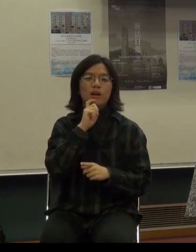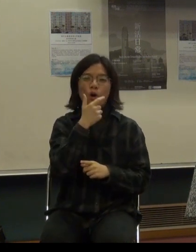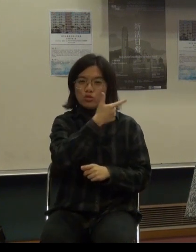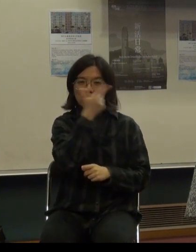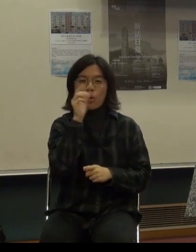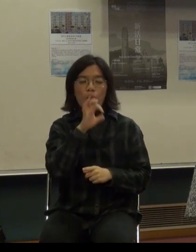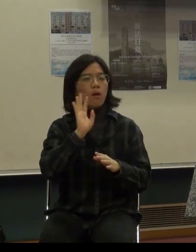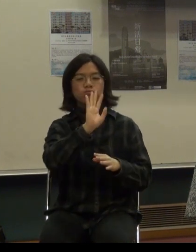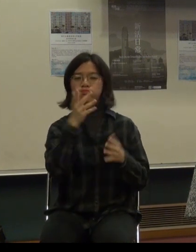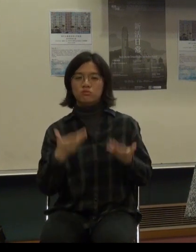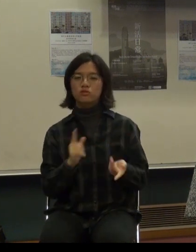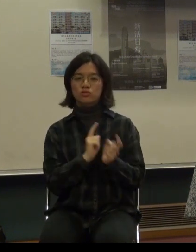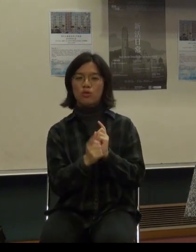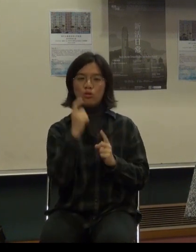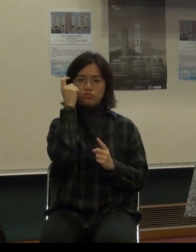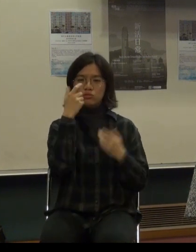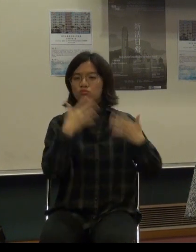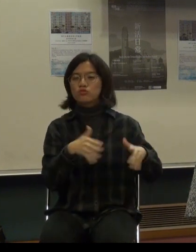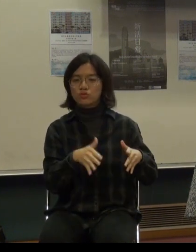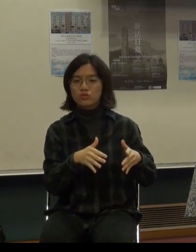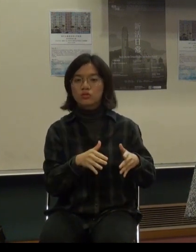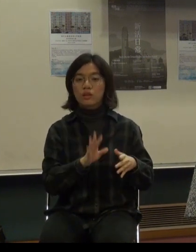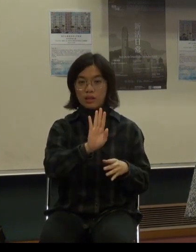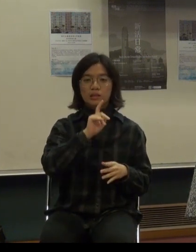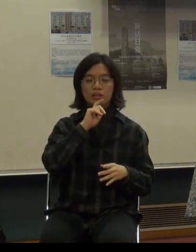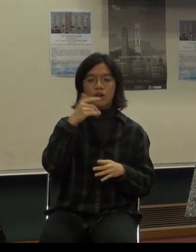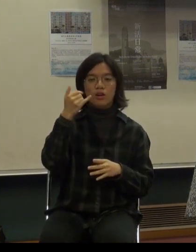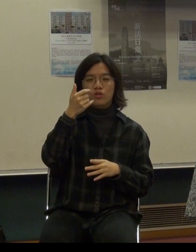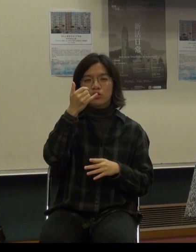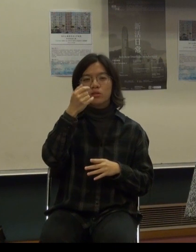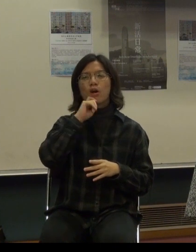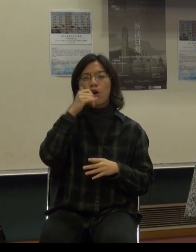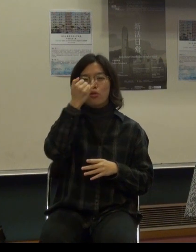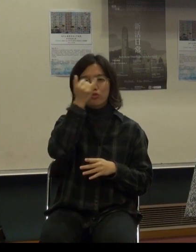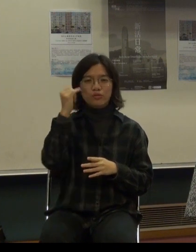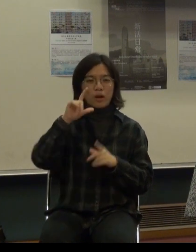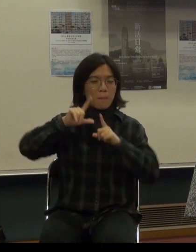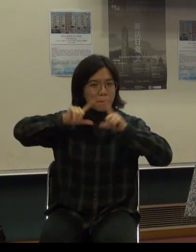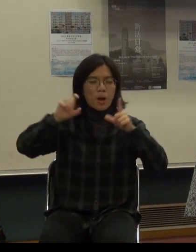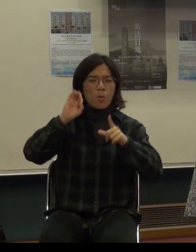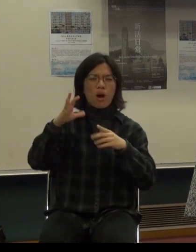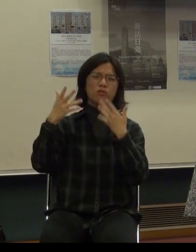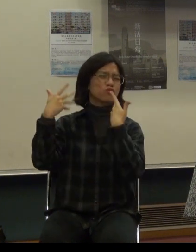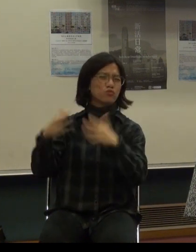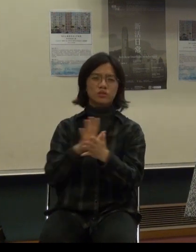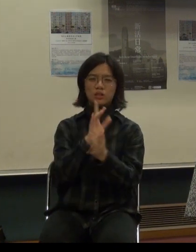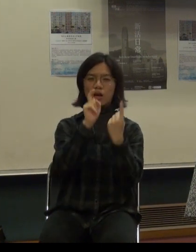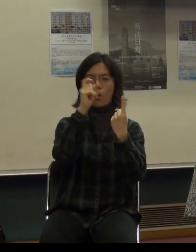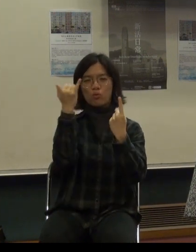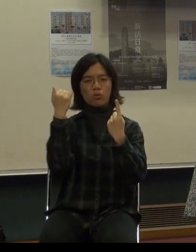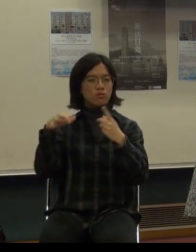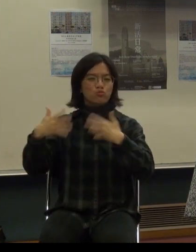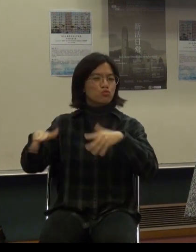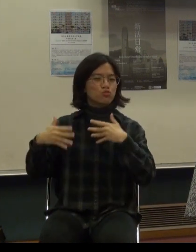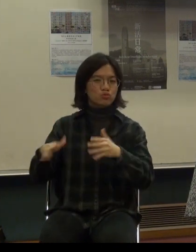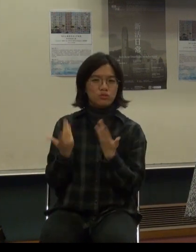好多嘅即出名嘅史學家建築史學家，佢甚至講話現代主義已經完咗，喺60年代已經